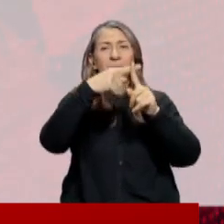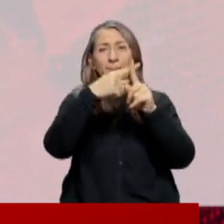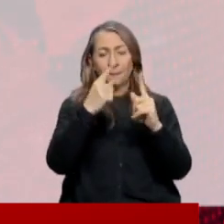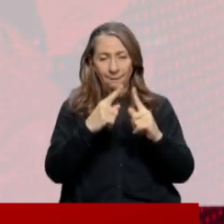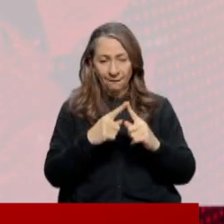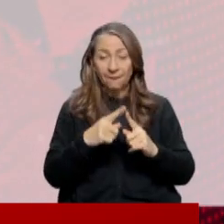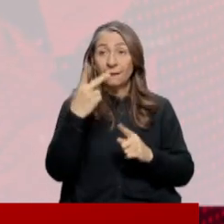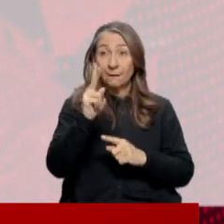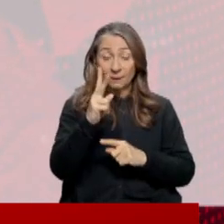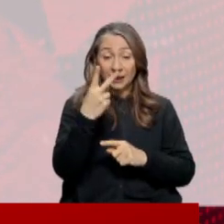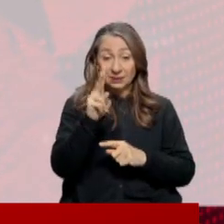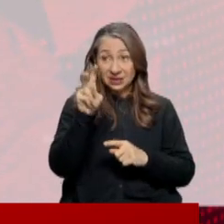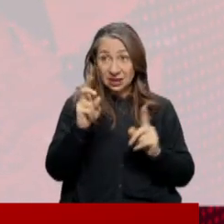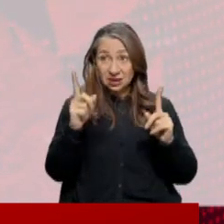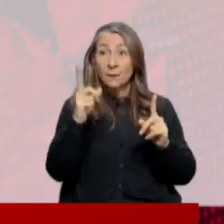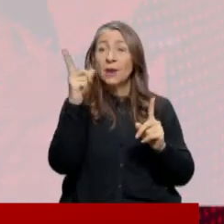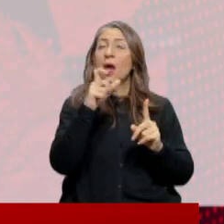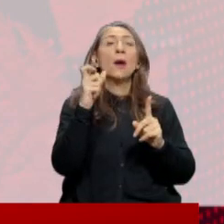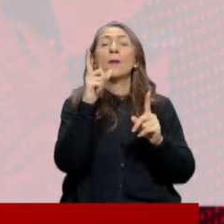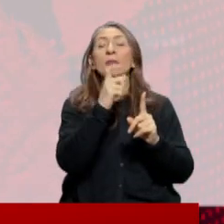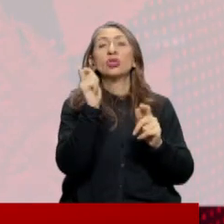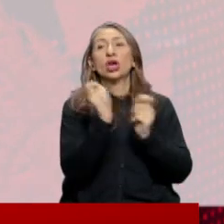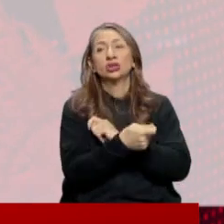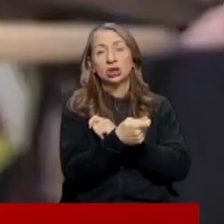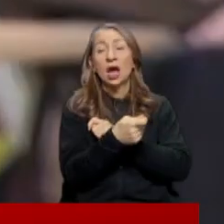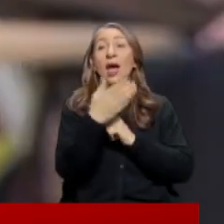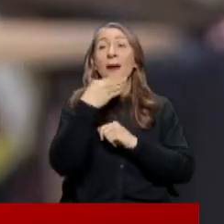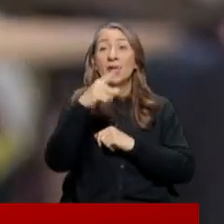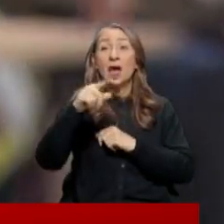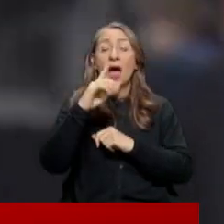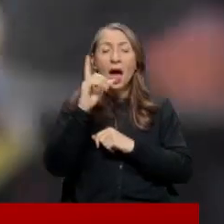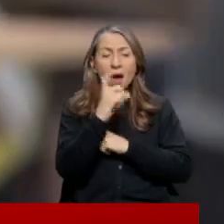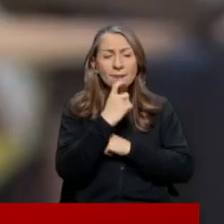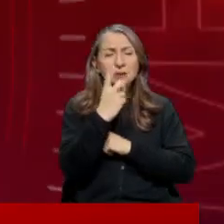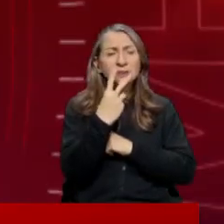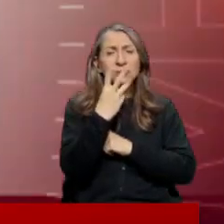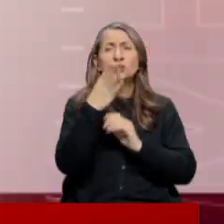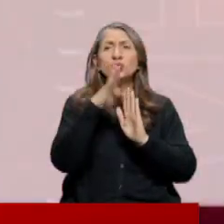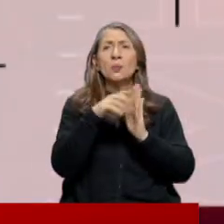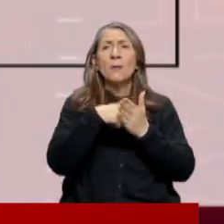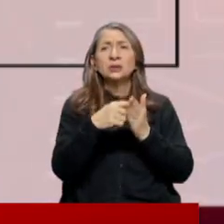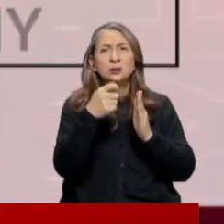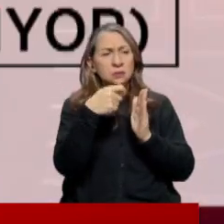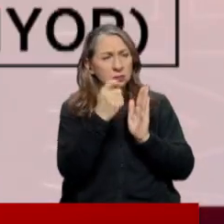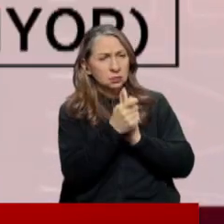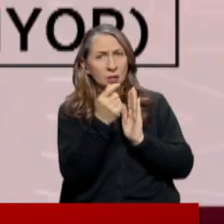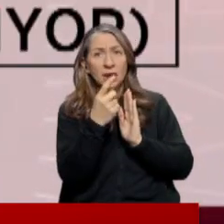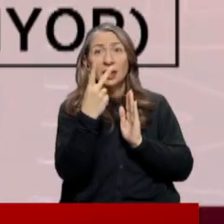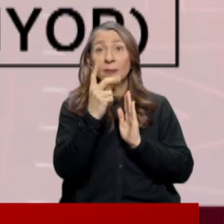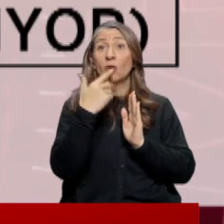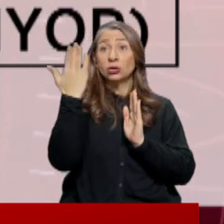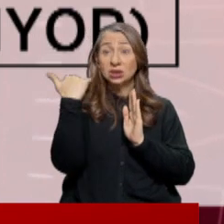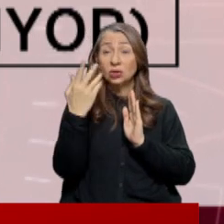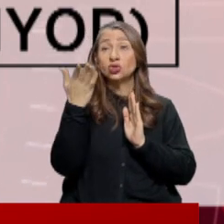kullanılıyordu. 2000'de ve 2008'de ise aylık bağlama oranları değişti. Emeklilere her geçen yıl daha düşük maaş bağlanmaya başladı. 2000